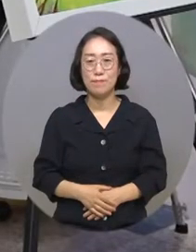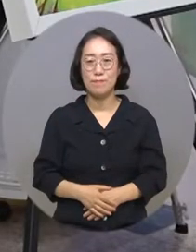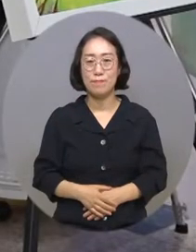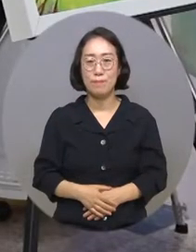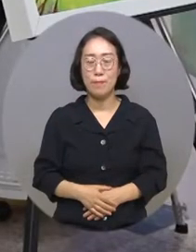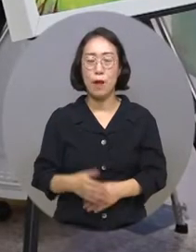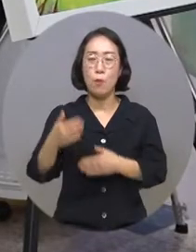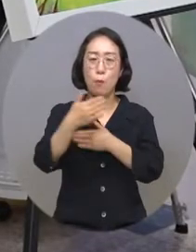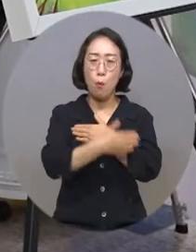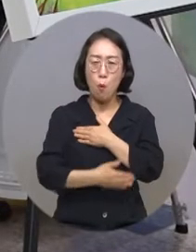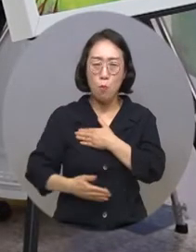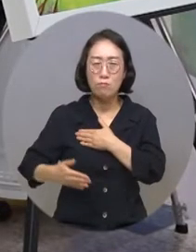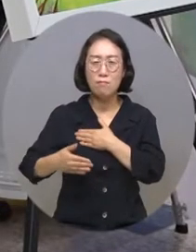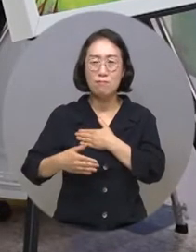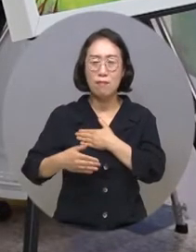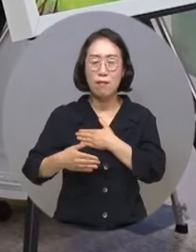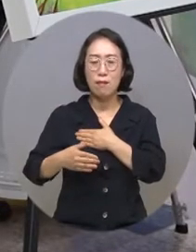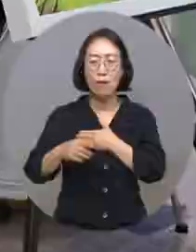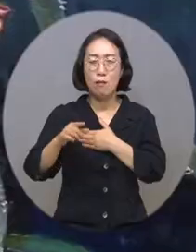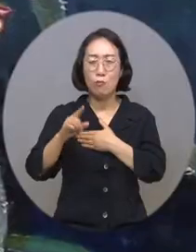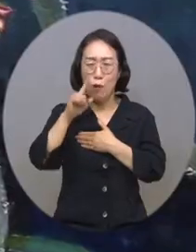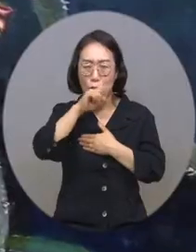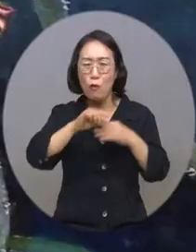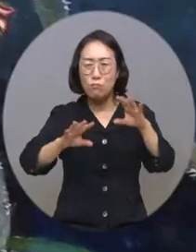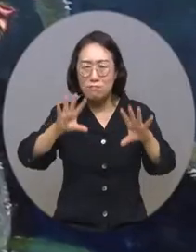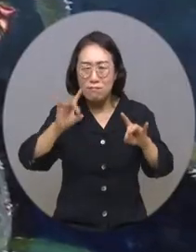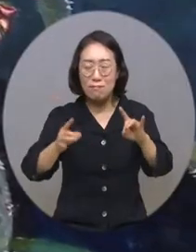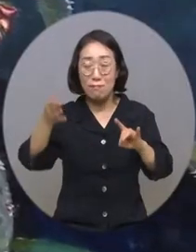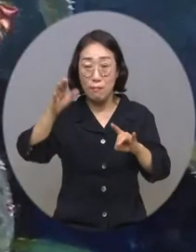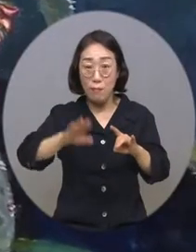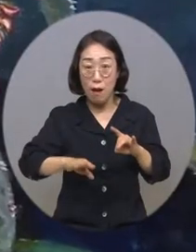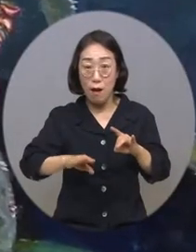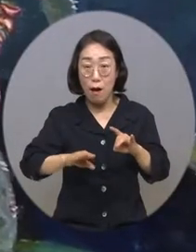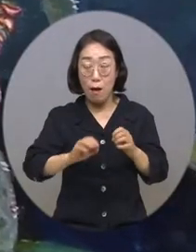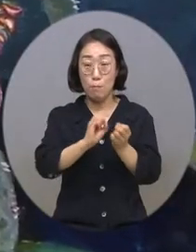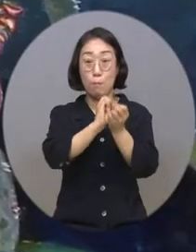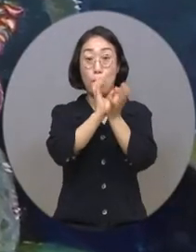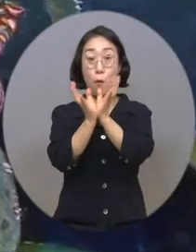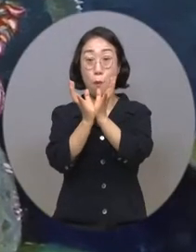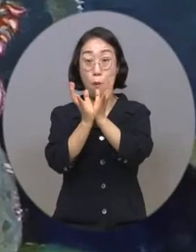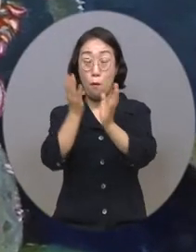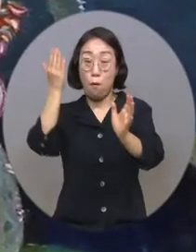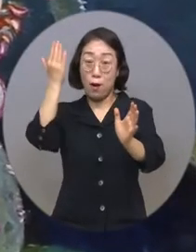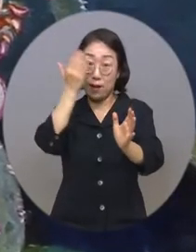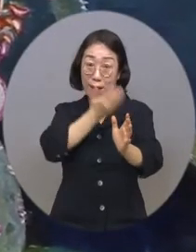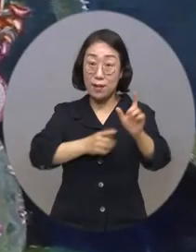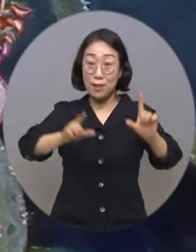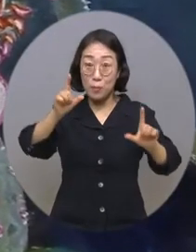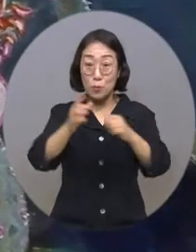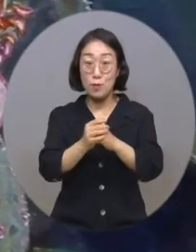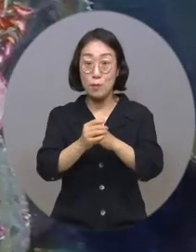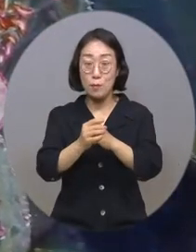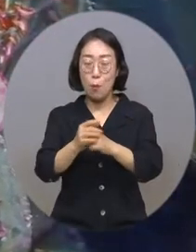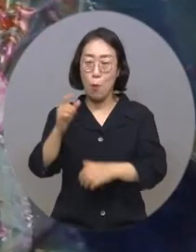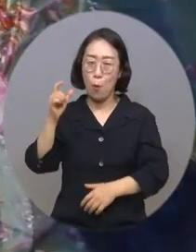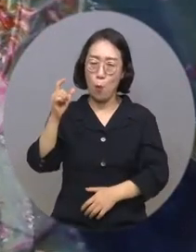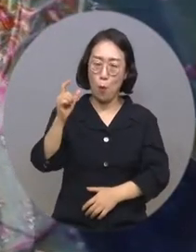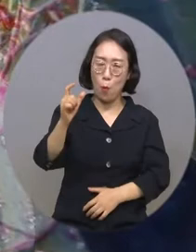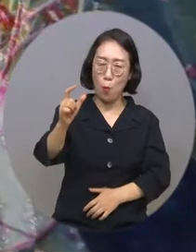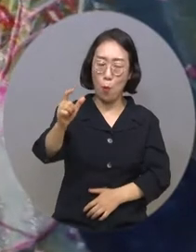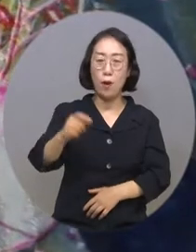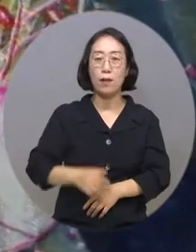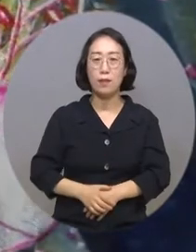비록 몸은 더러움 속에 머물지만 더러움에 물들지 않고 항상 맑고 깨끗함을 지켜나가는